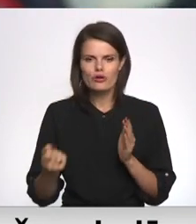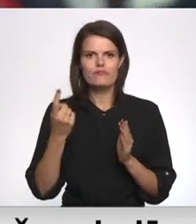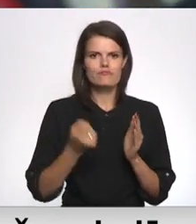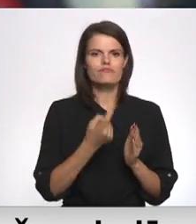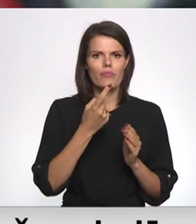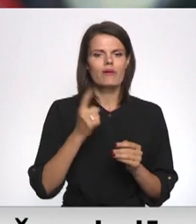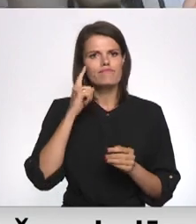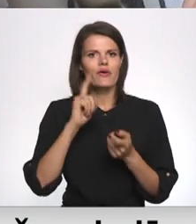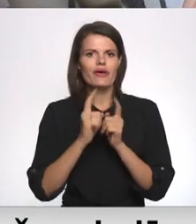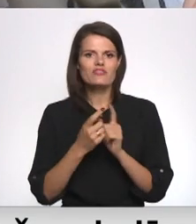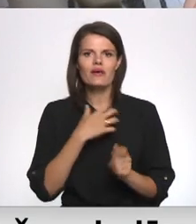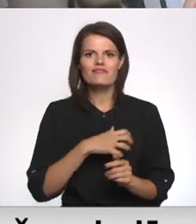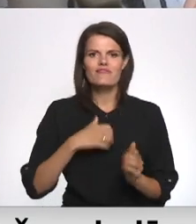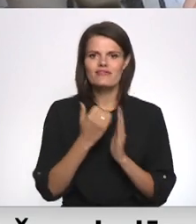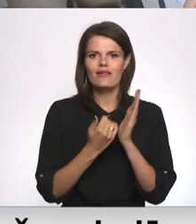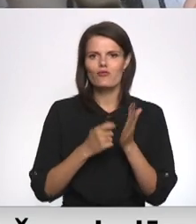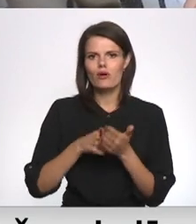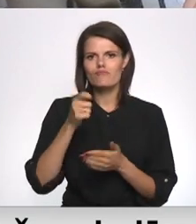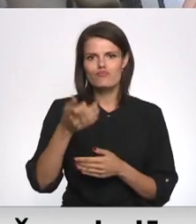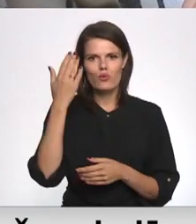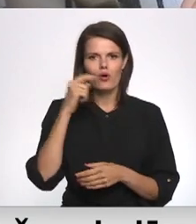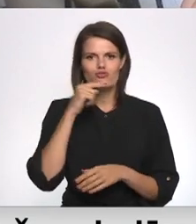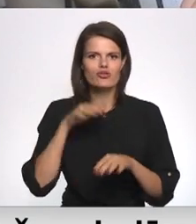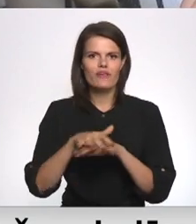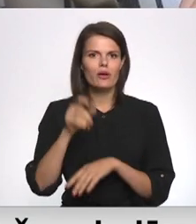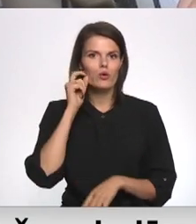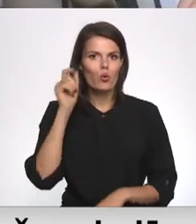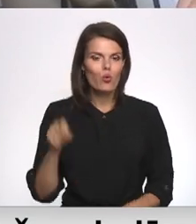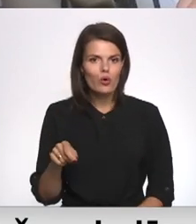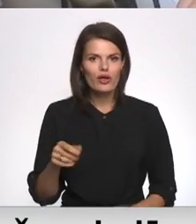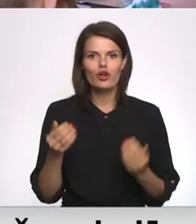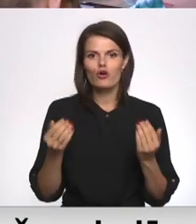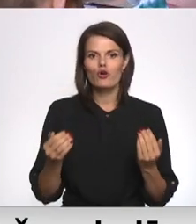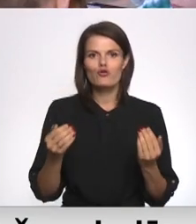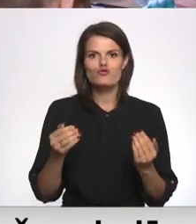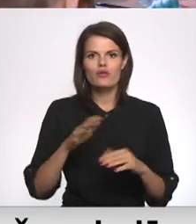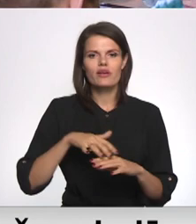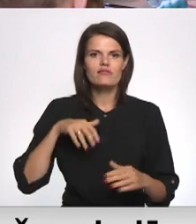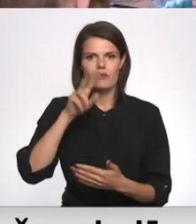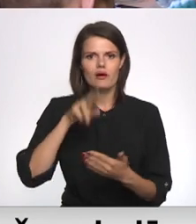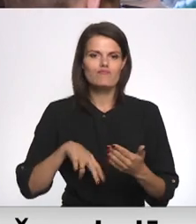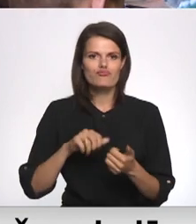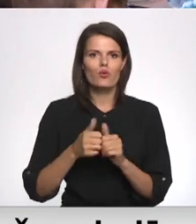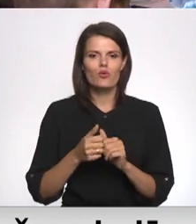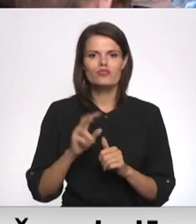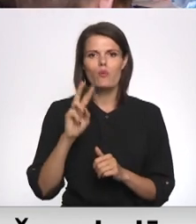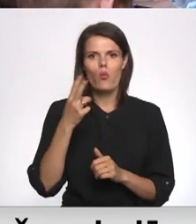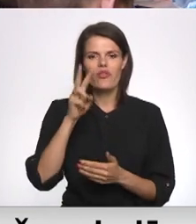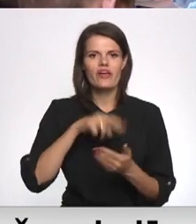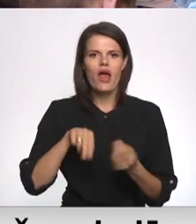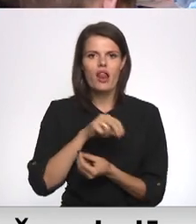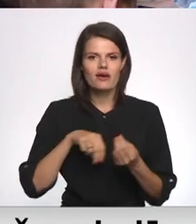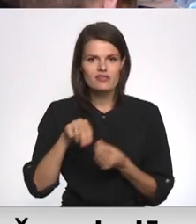izmaiņas vajadzīgajā likumā virzītas kopš Krievi iebruka Ukrainā. Šodien Saeima skatīja grozījumus otrajā